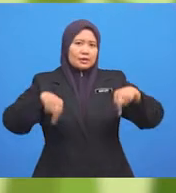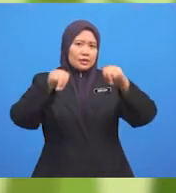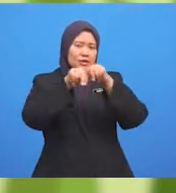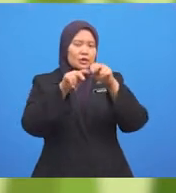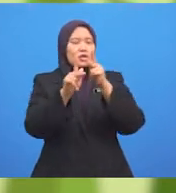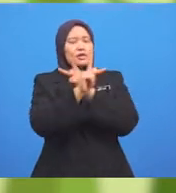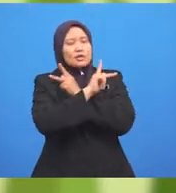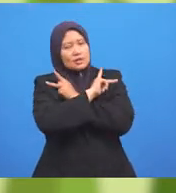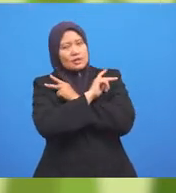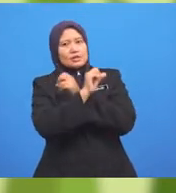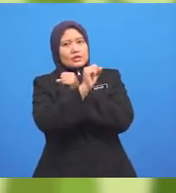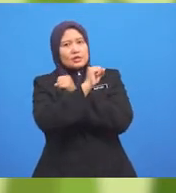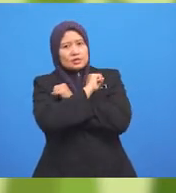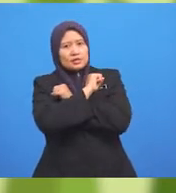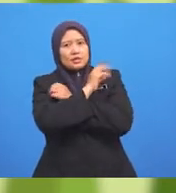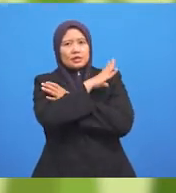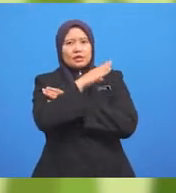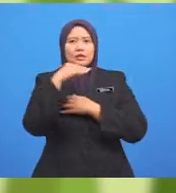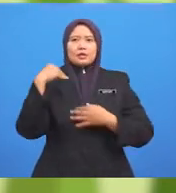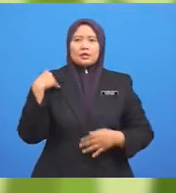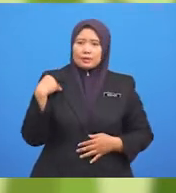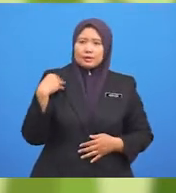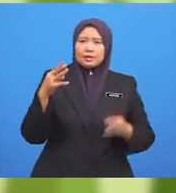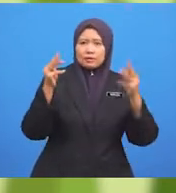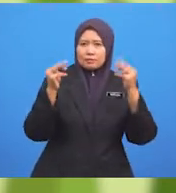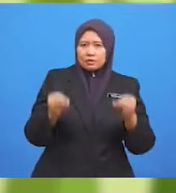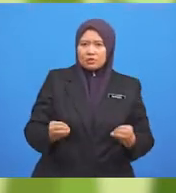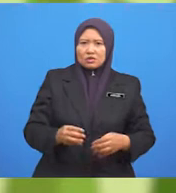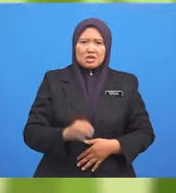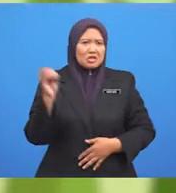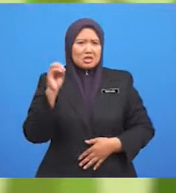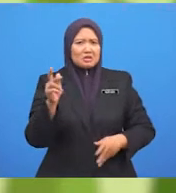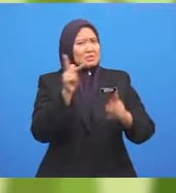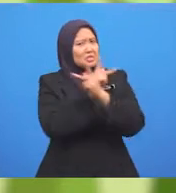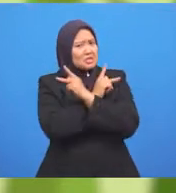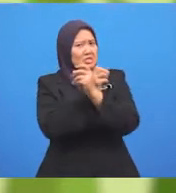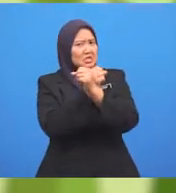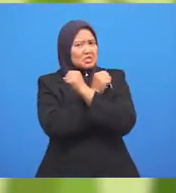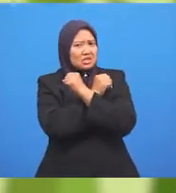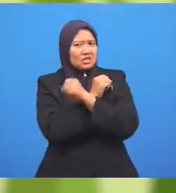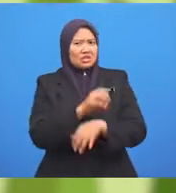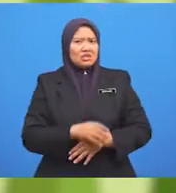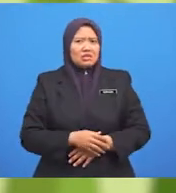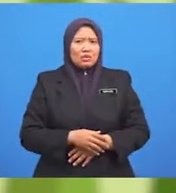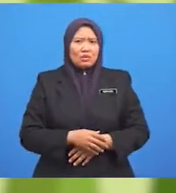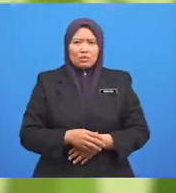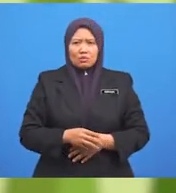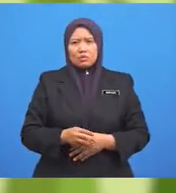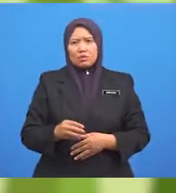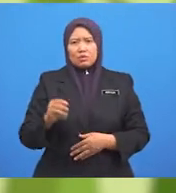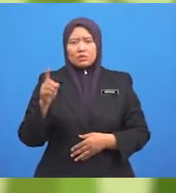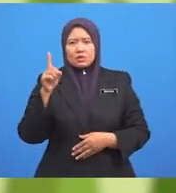Tanpa kasih sayang dan kemanusiaan, seseorang itu mudah terpengaruh dengan